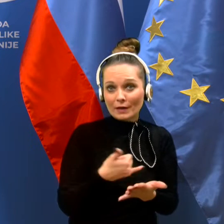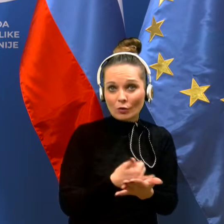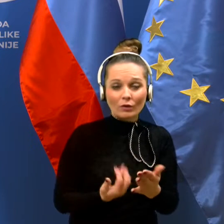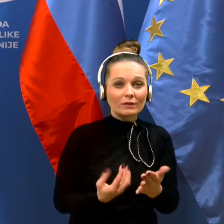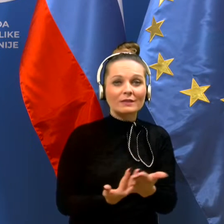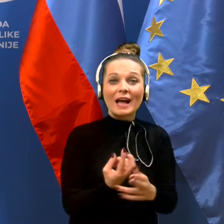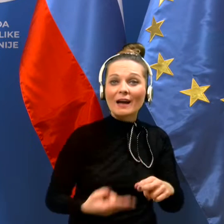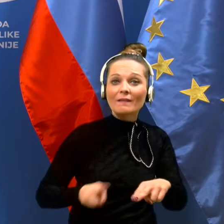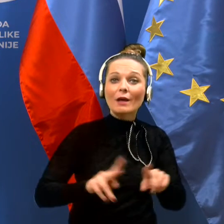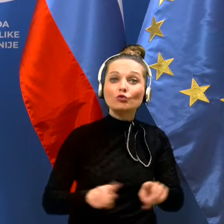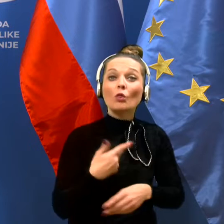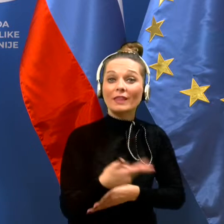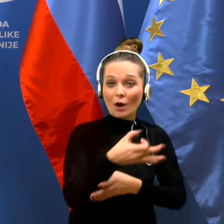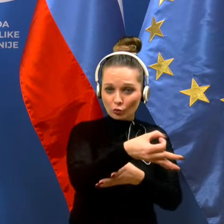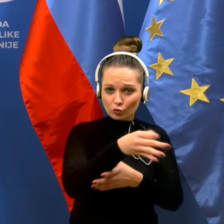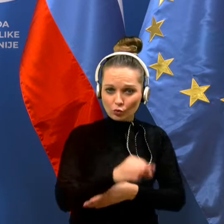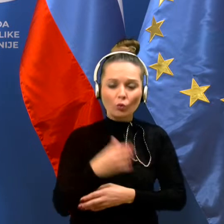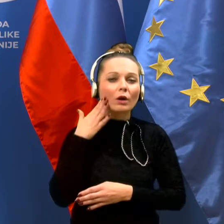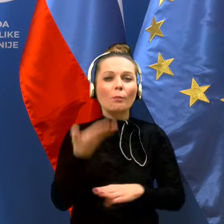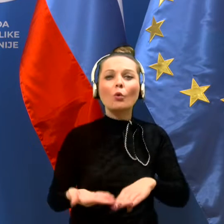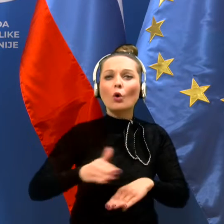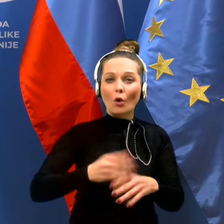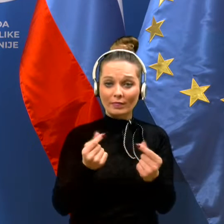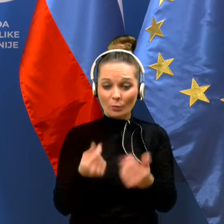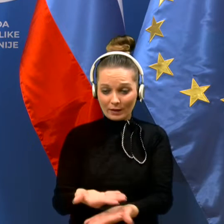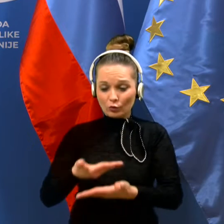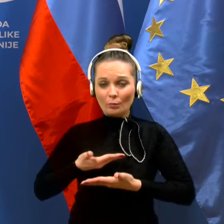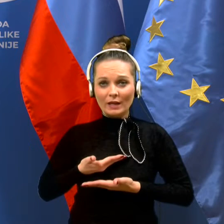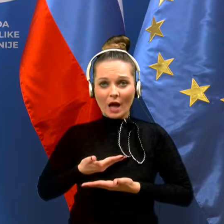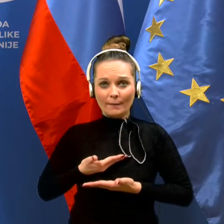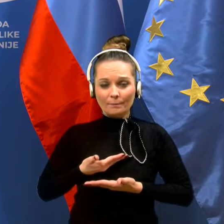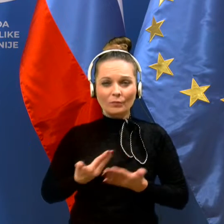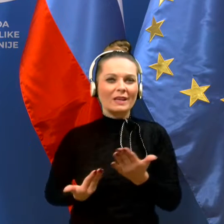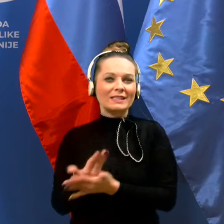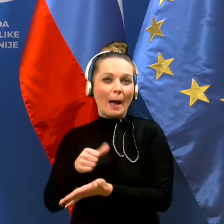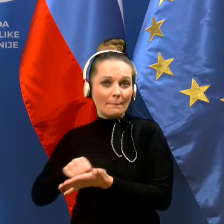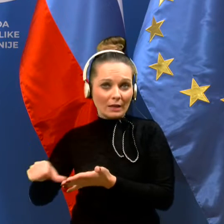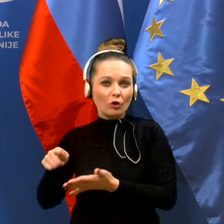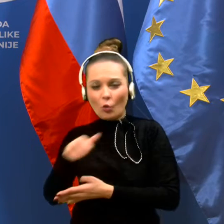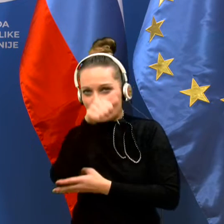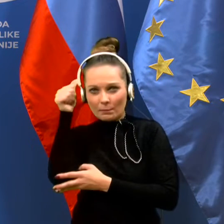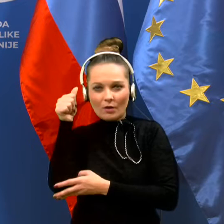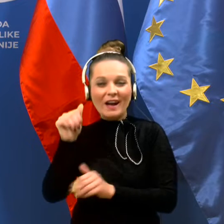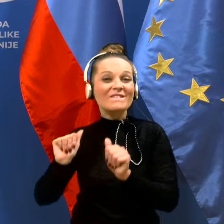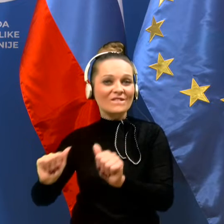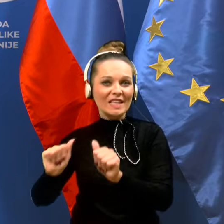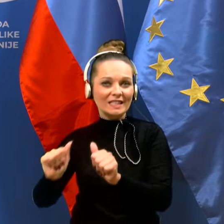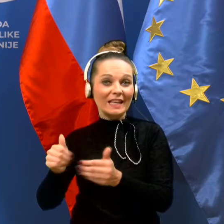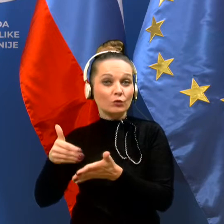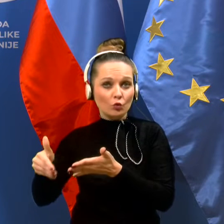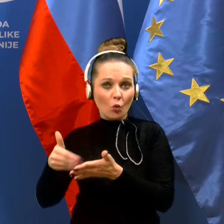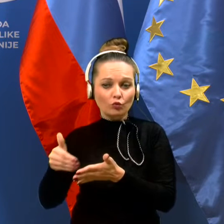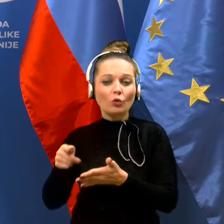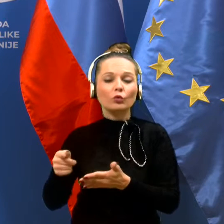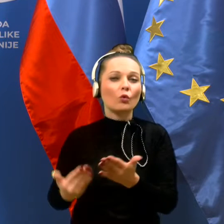več kot 30%, bodo dobila nadomestilo za plačilo tako imenovanih fiksnih stroškov. To